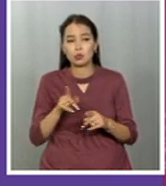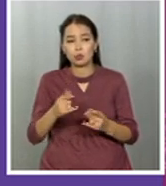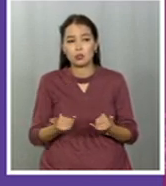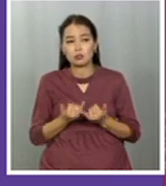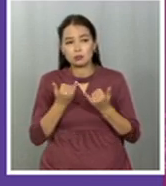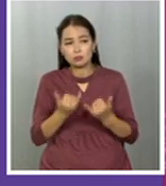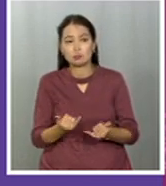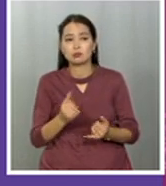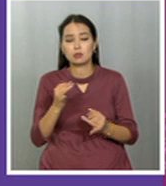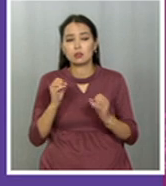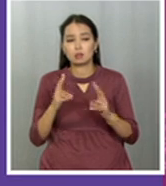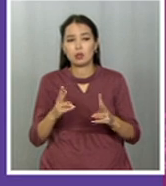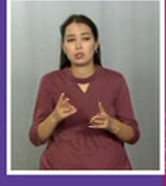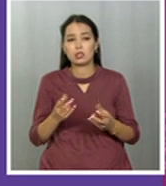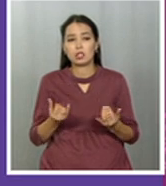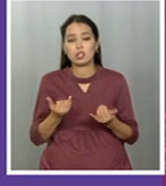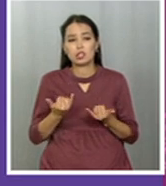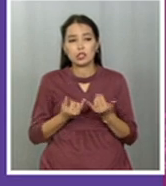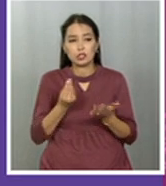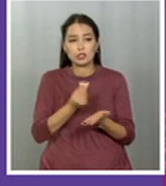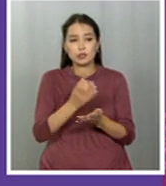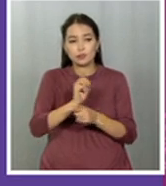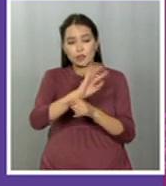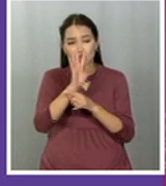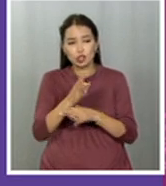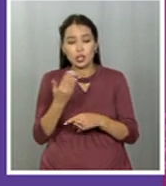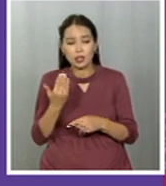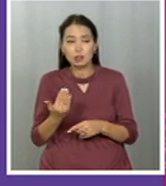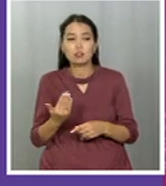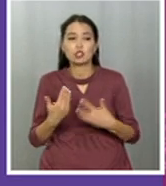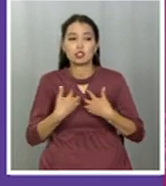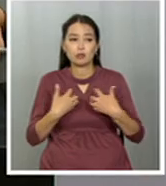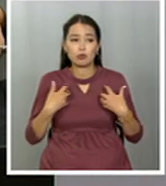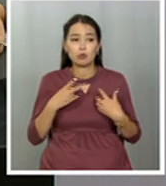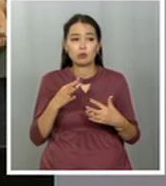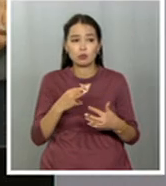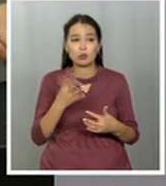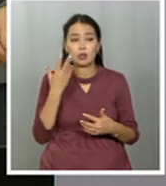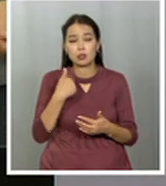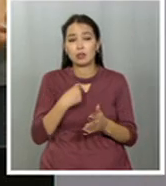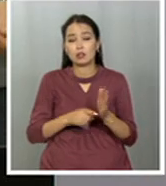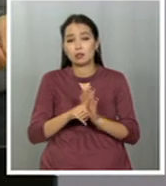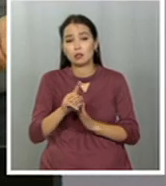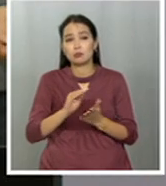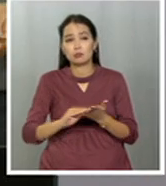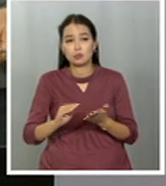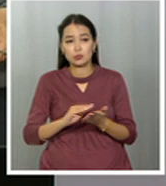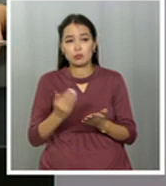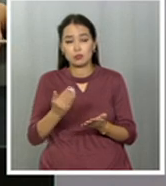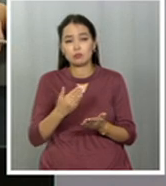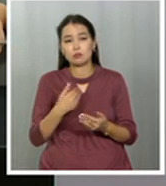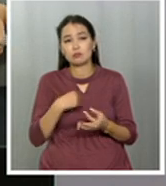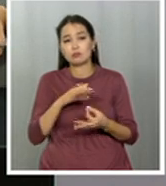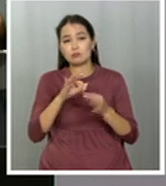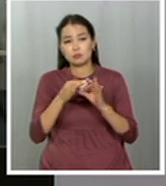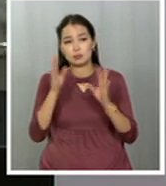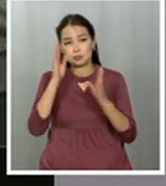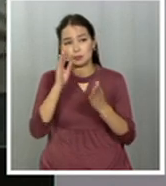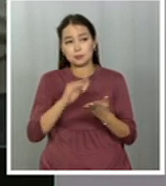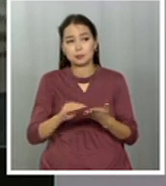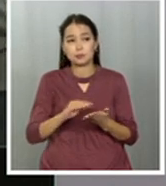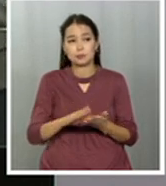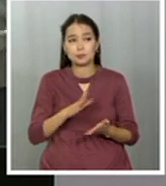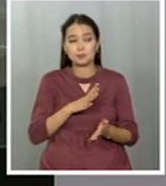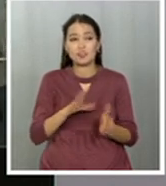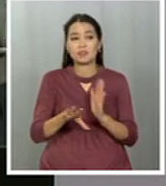писать, я почувствовал, что за этим эпизодом скрывается нечто более важное». Ребята, выберите из статьи понравившуюся вам